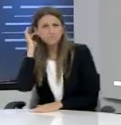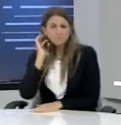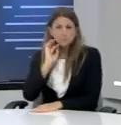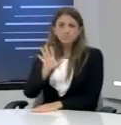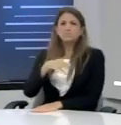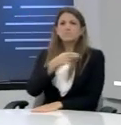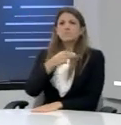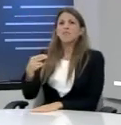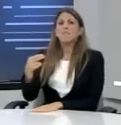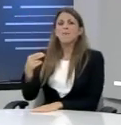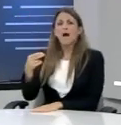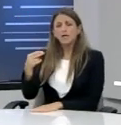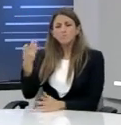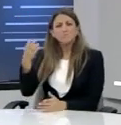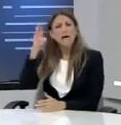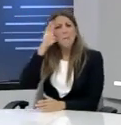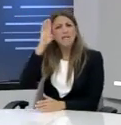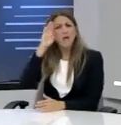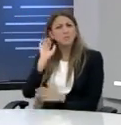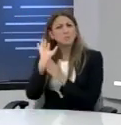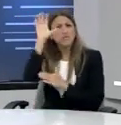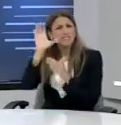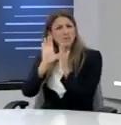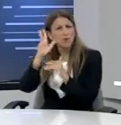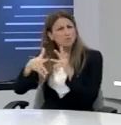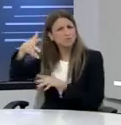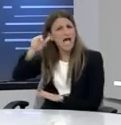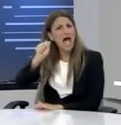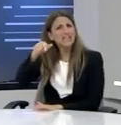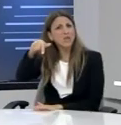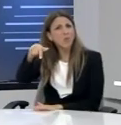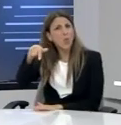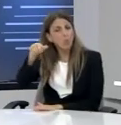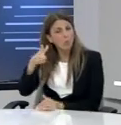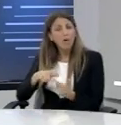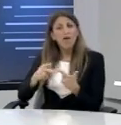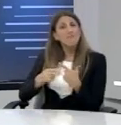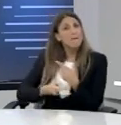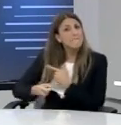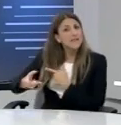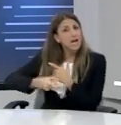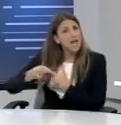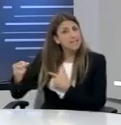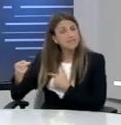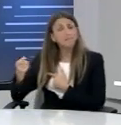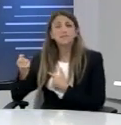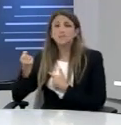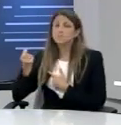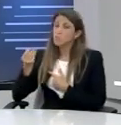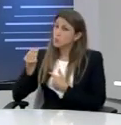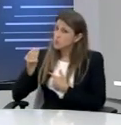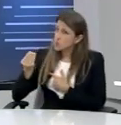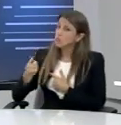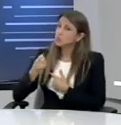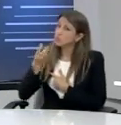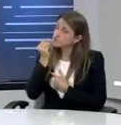τον Αντετοκούμπο και τους μετανάστες. Μακάρι να ήταν αυτή η παραταξή σας, κύριε Μητσοτάκη. Μακάρι να ήταν αυτός ο πολιτικός σας λόγος.